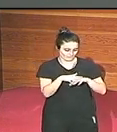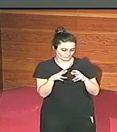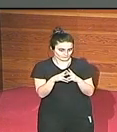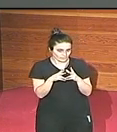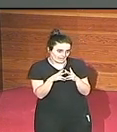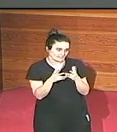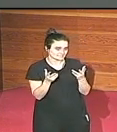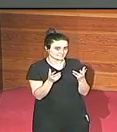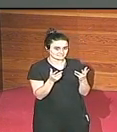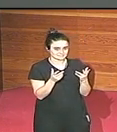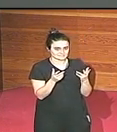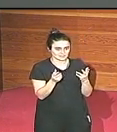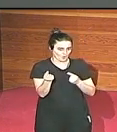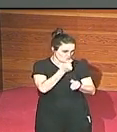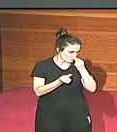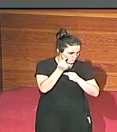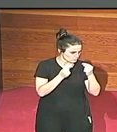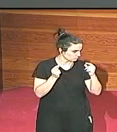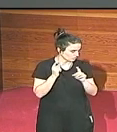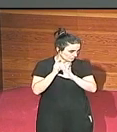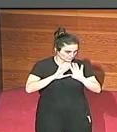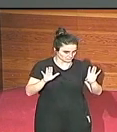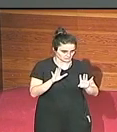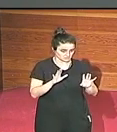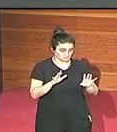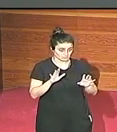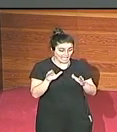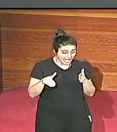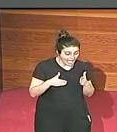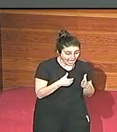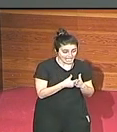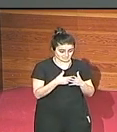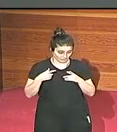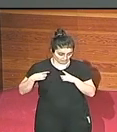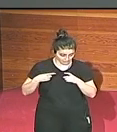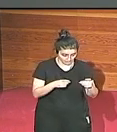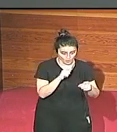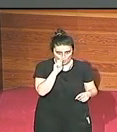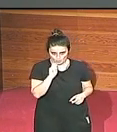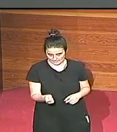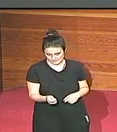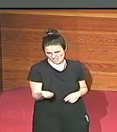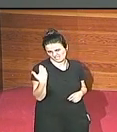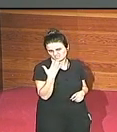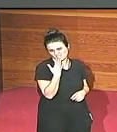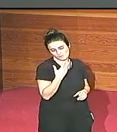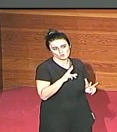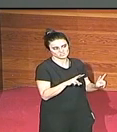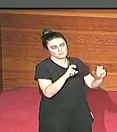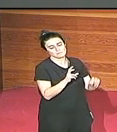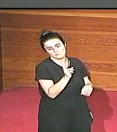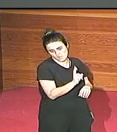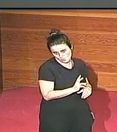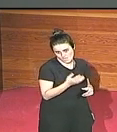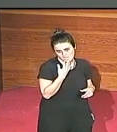ba, jipoi guztiaren aurrean eta bar, Ukrainako gerra hasi arte. Lehen bazen gai bat, Venezuela, ez? Venezuela